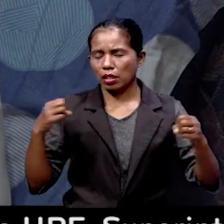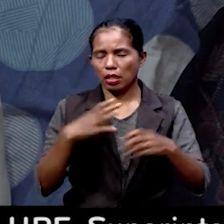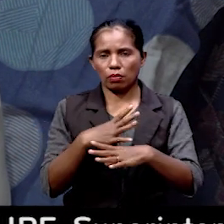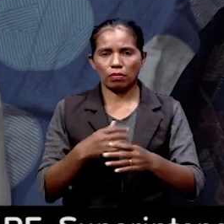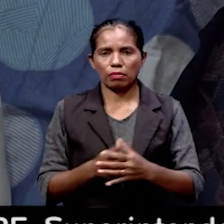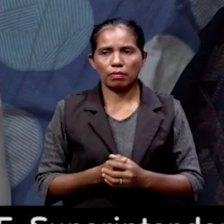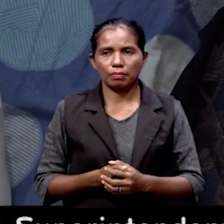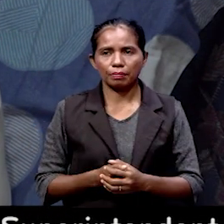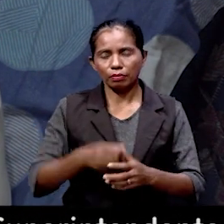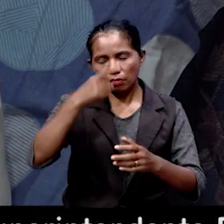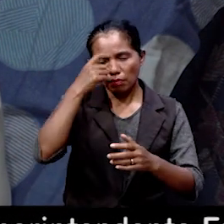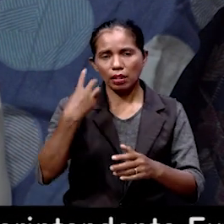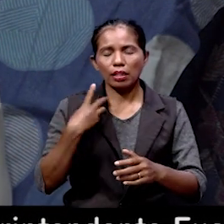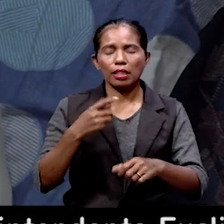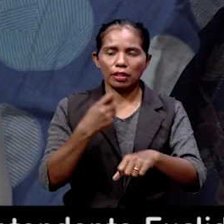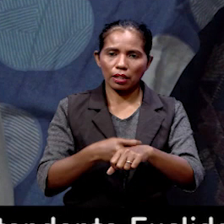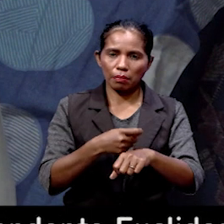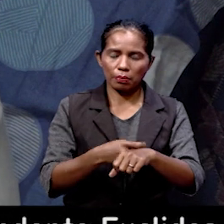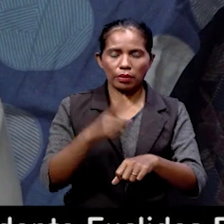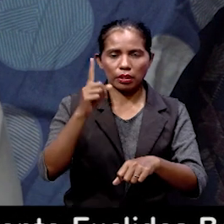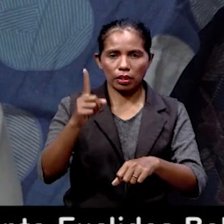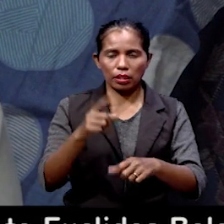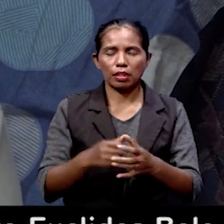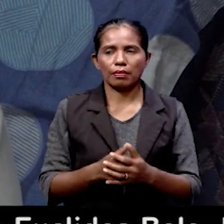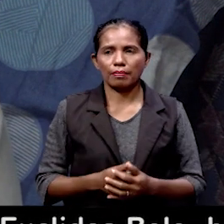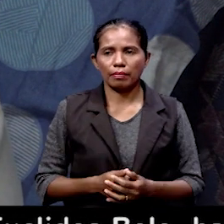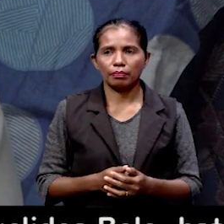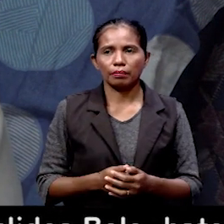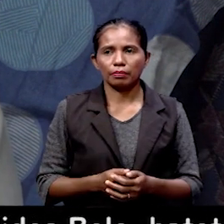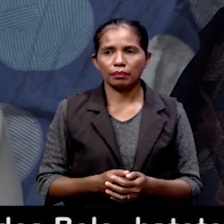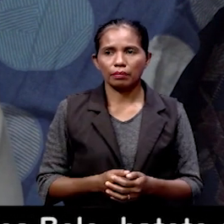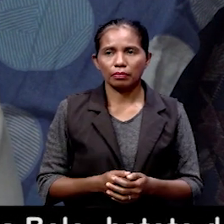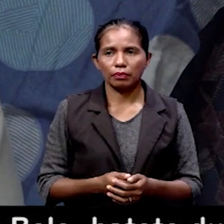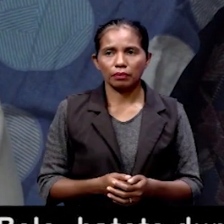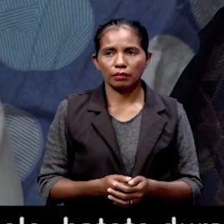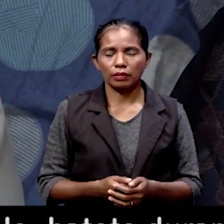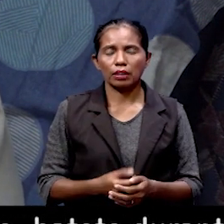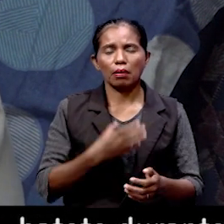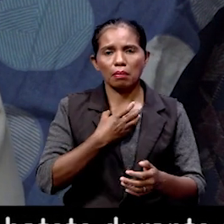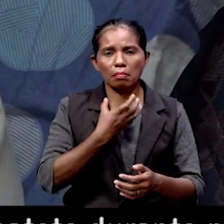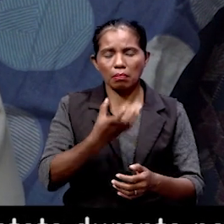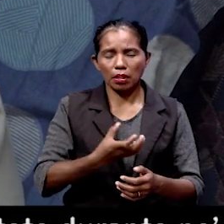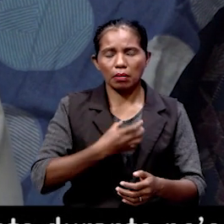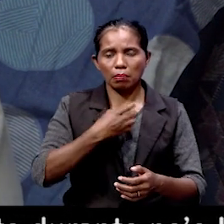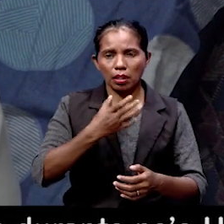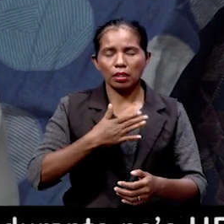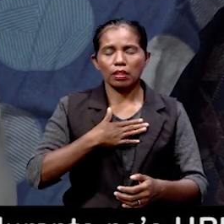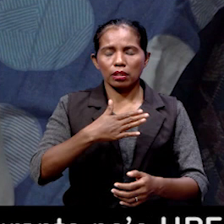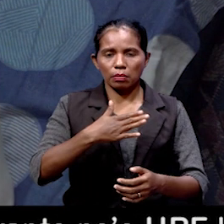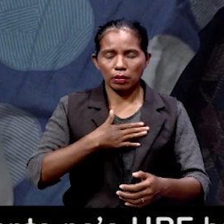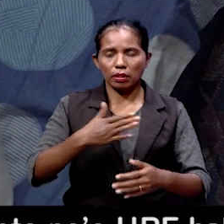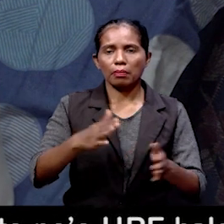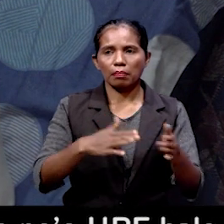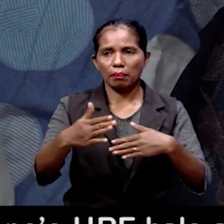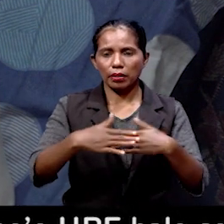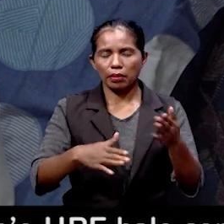tamba, e to tempo ira, russo gijala de ringan russo de meia rit, to ispo, to itatmate nene, darum